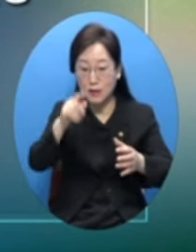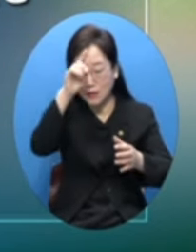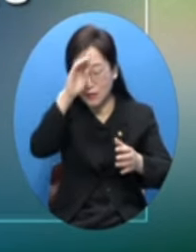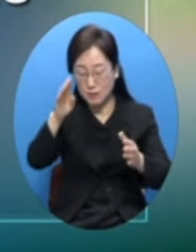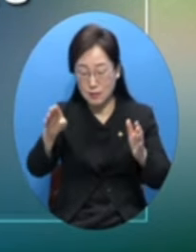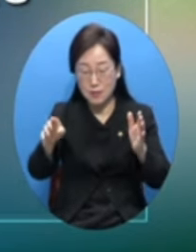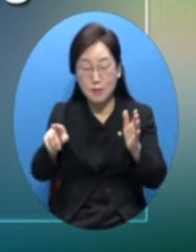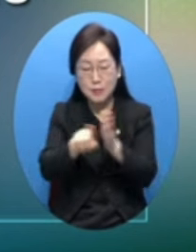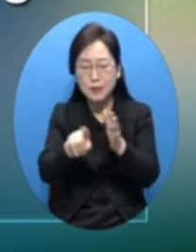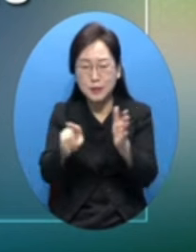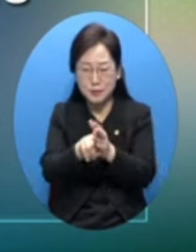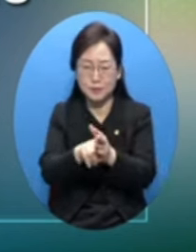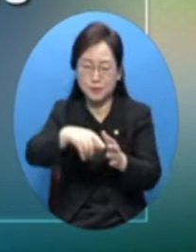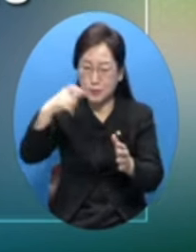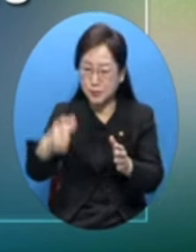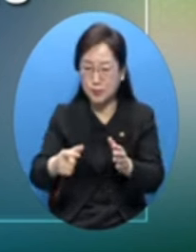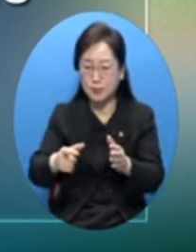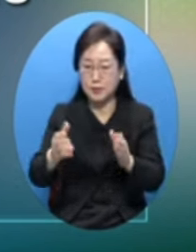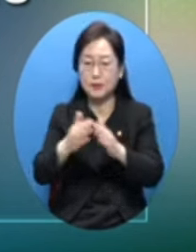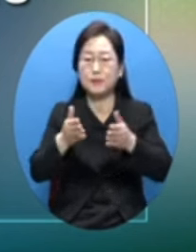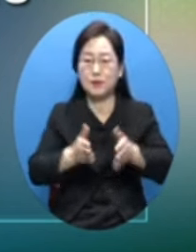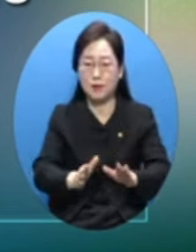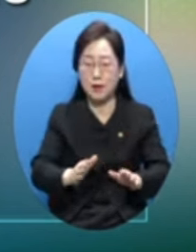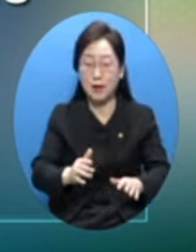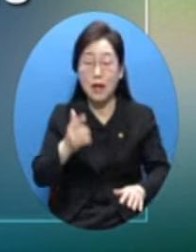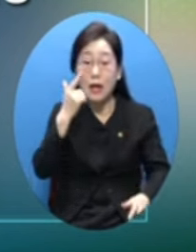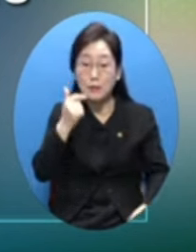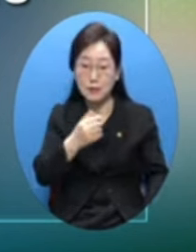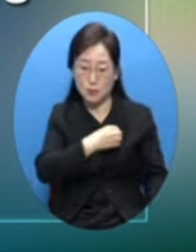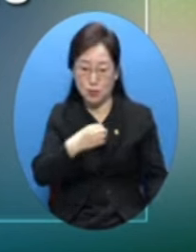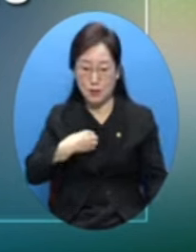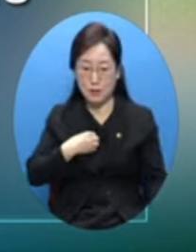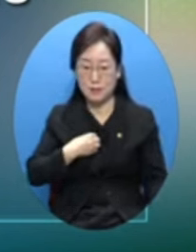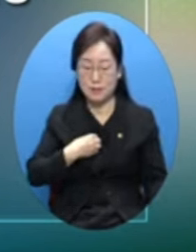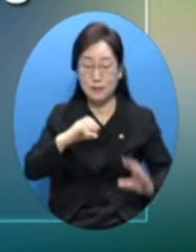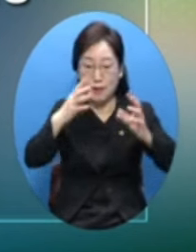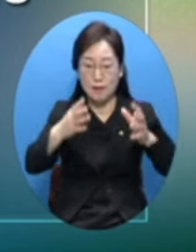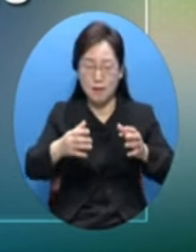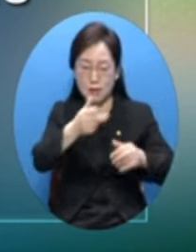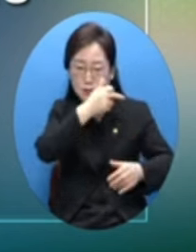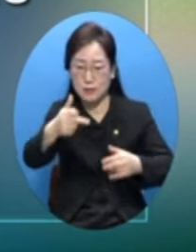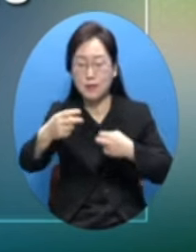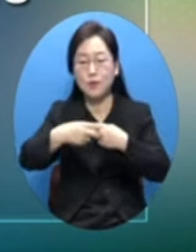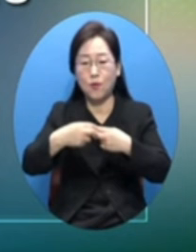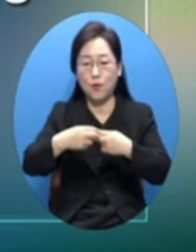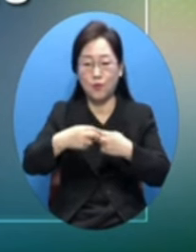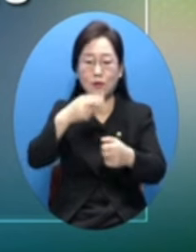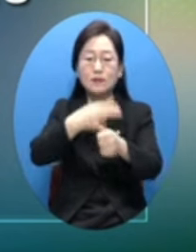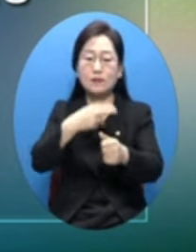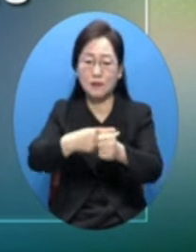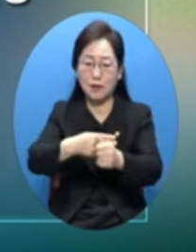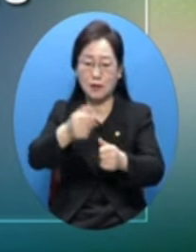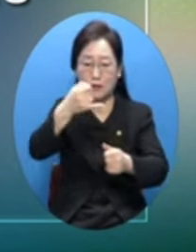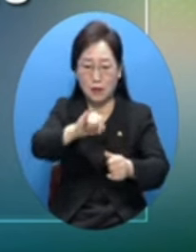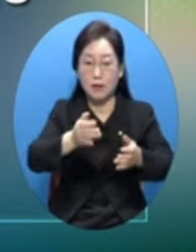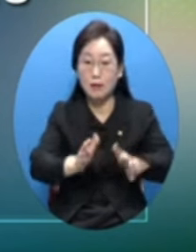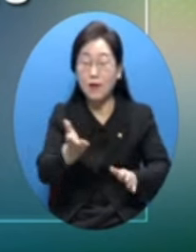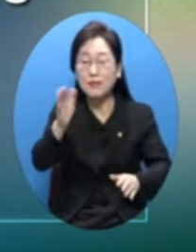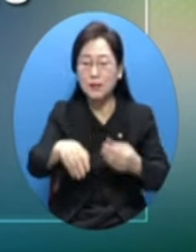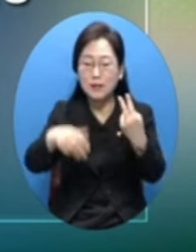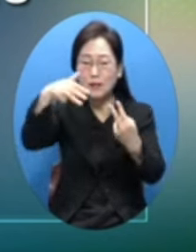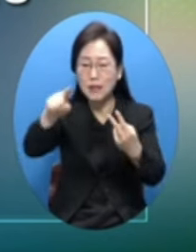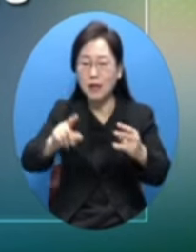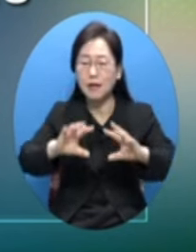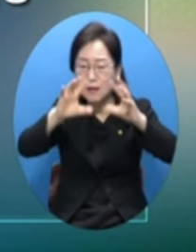깊은 가정에서 태어났는데 아버지는 폴란드에서 큰 병원을 운영하던 의사였습니다. 의사의 딸로 태어났는데 제2차